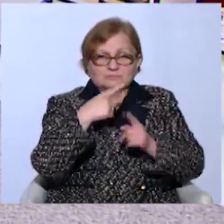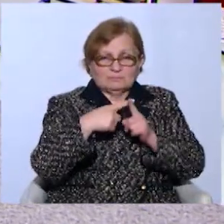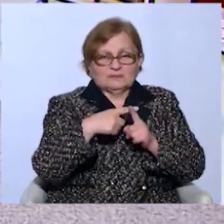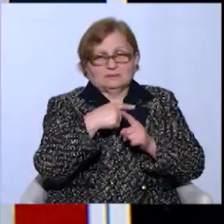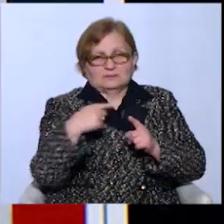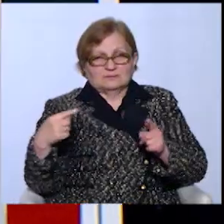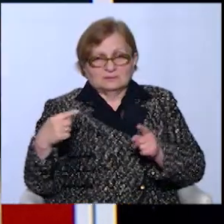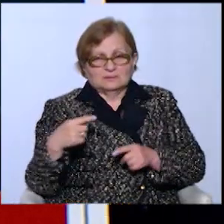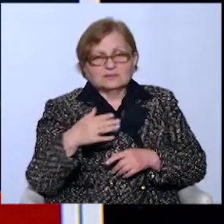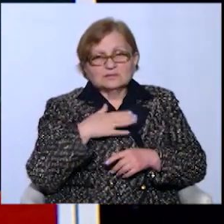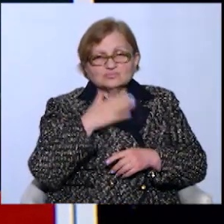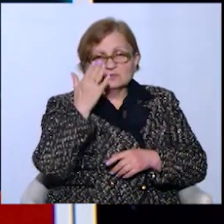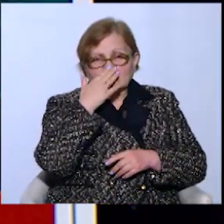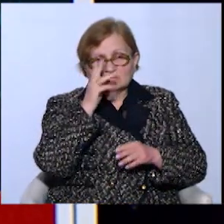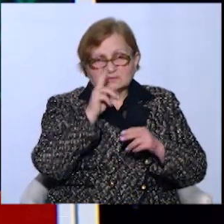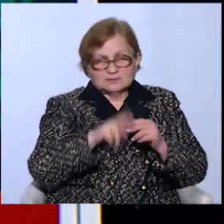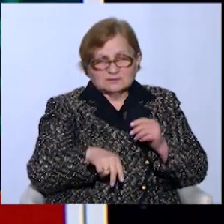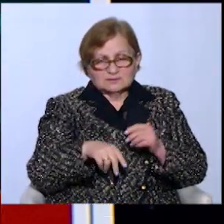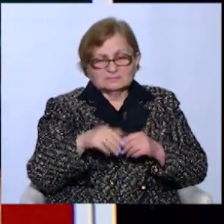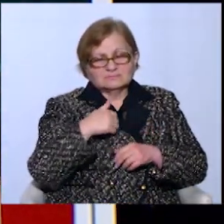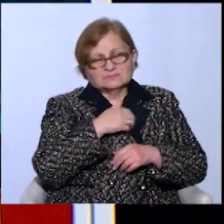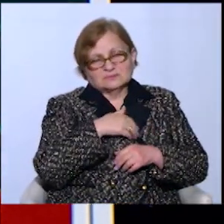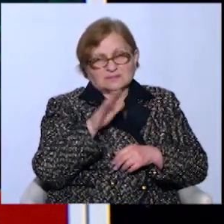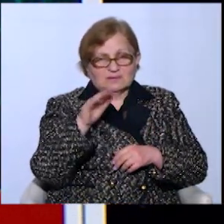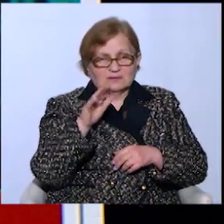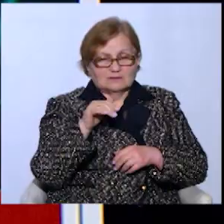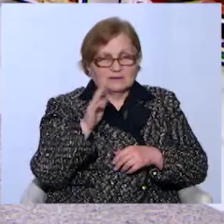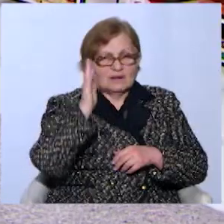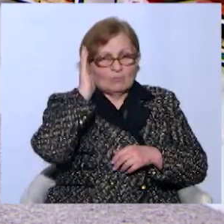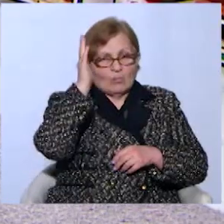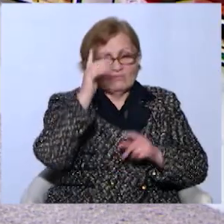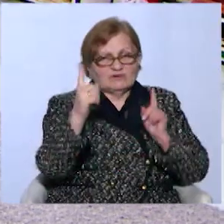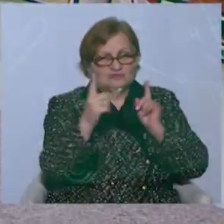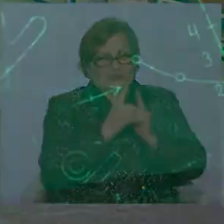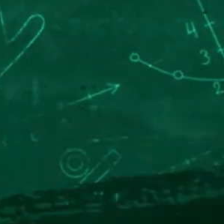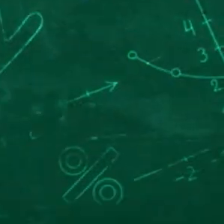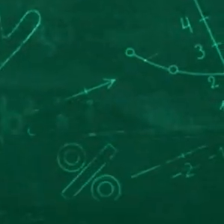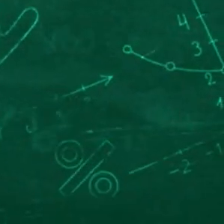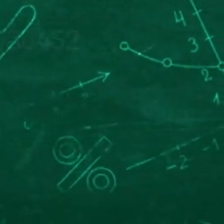ჩვენი გაკვეთილი ამოიწურა. მე მინდა დაგემშვიდობოთ მომავალ შეხვედრამდე.